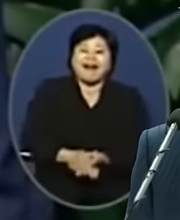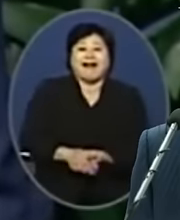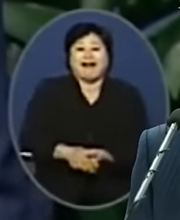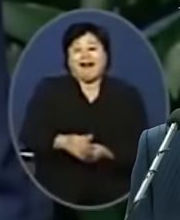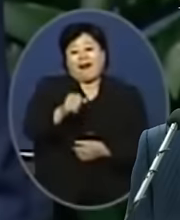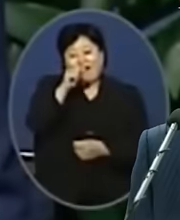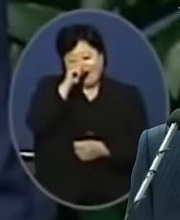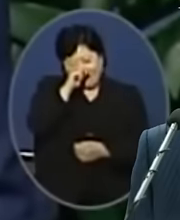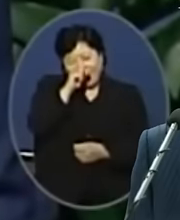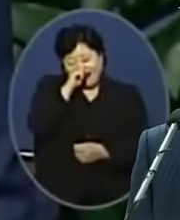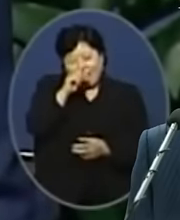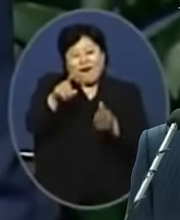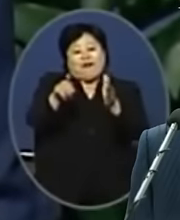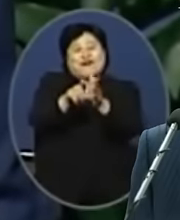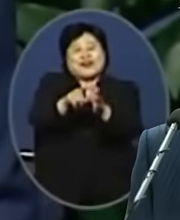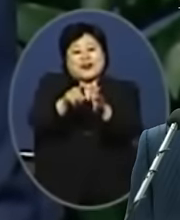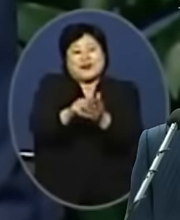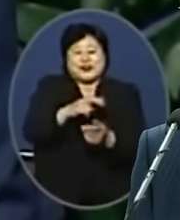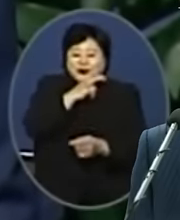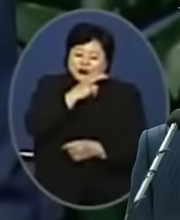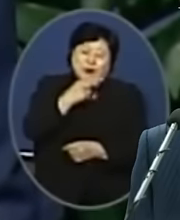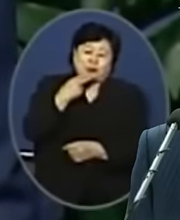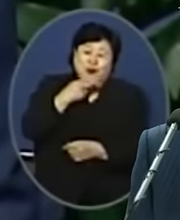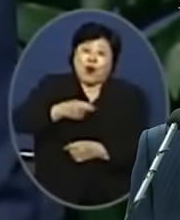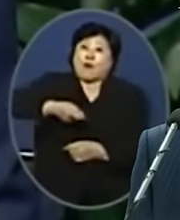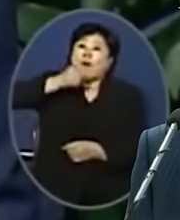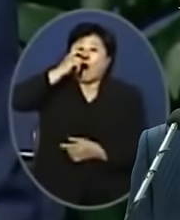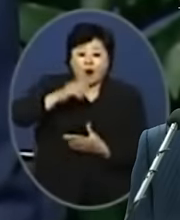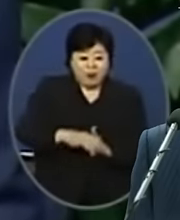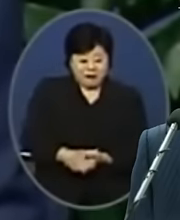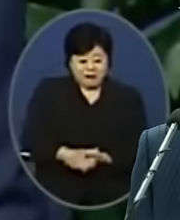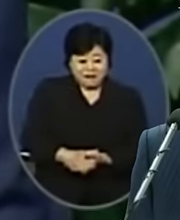좋다고. 아이 꿀꿀꿀 마시더라고.